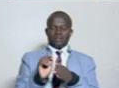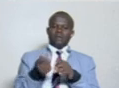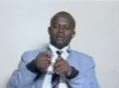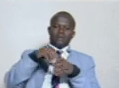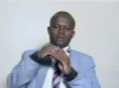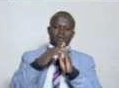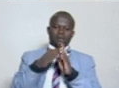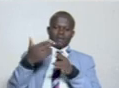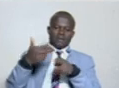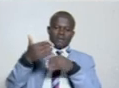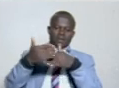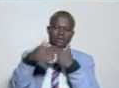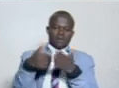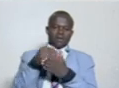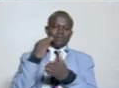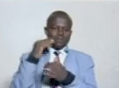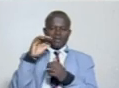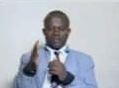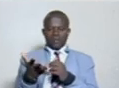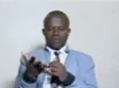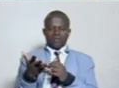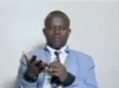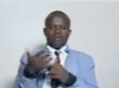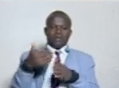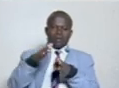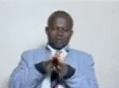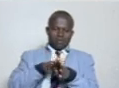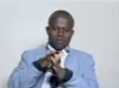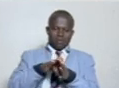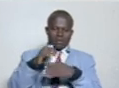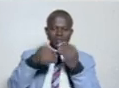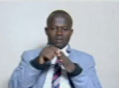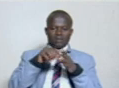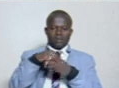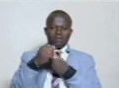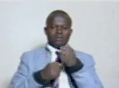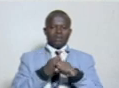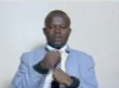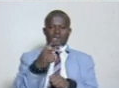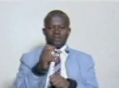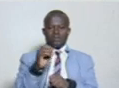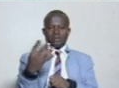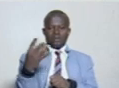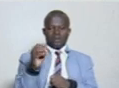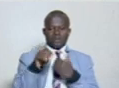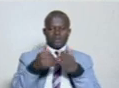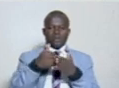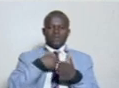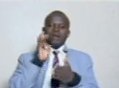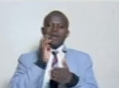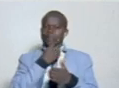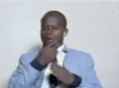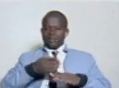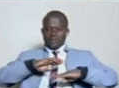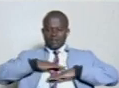mu mijyi hafi aho bakaba miliyoni 5. Buhoro buhoro hakenewe ko mu mwaka w'2040 tuzaba dufite amazi